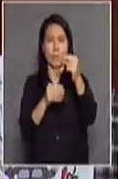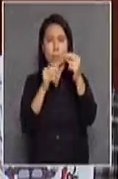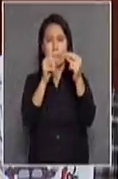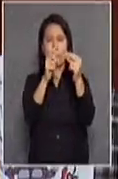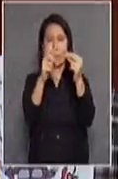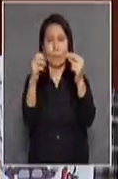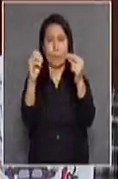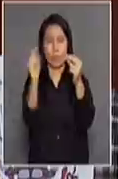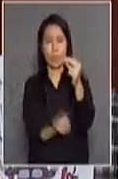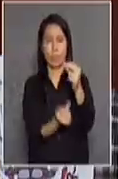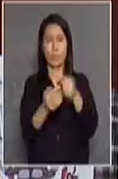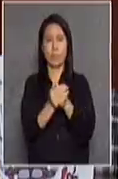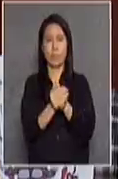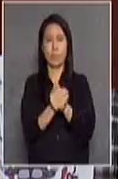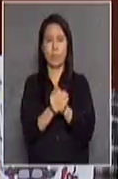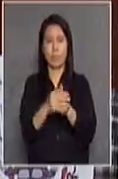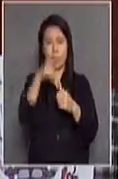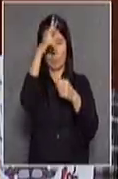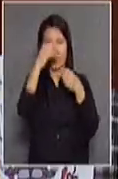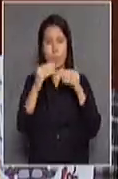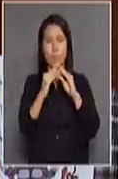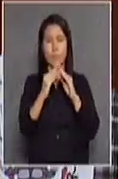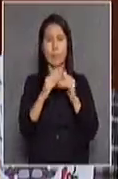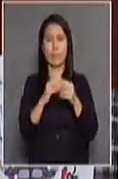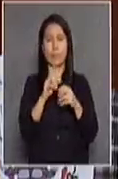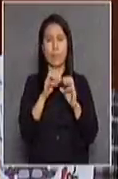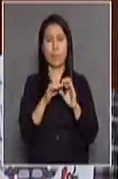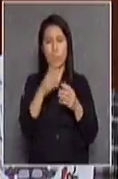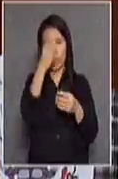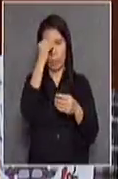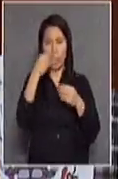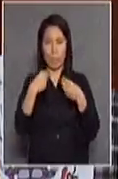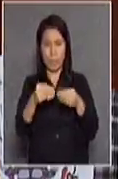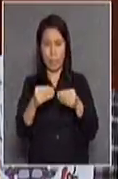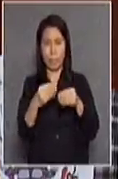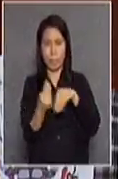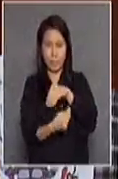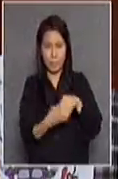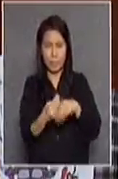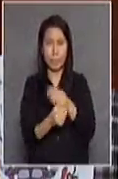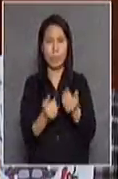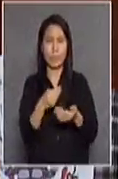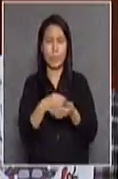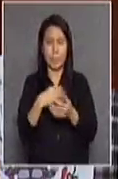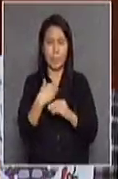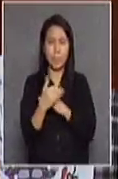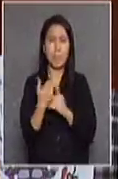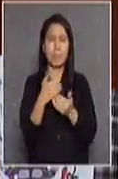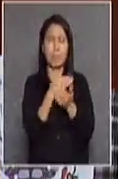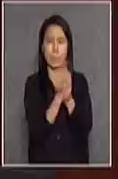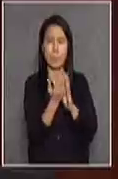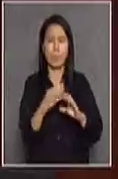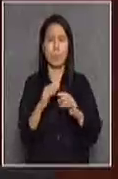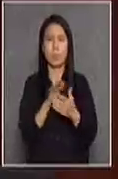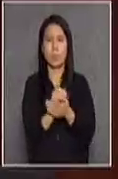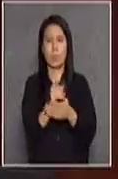790萬，相當於教育局就學與教的資源和材料的全年預算開支。 現在各